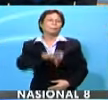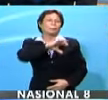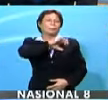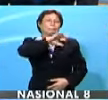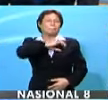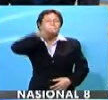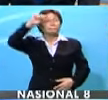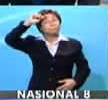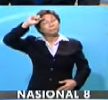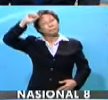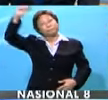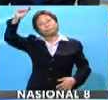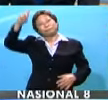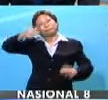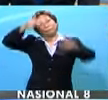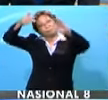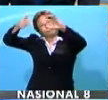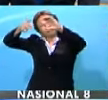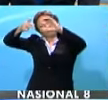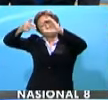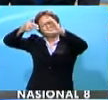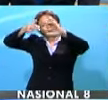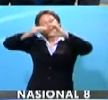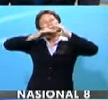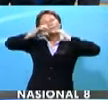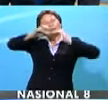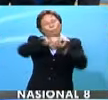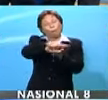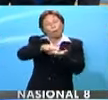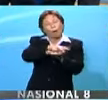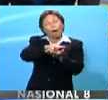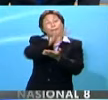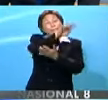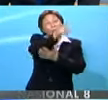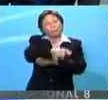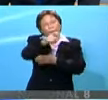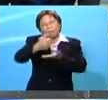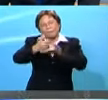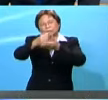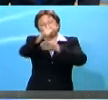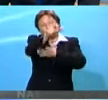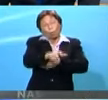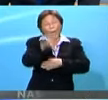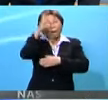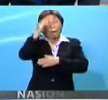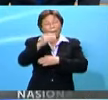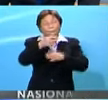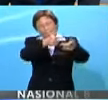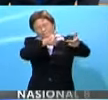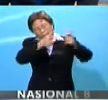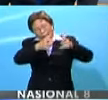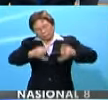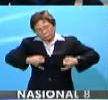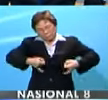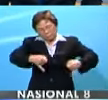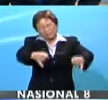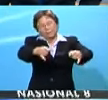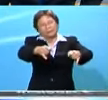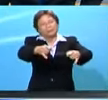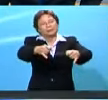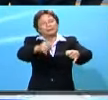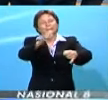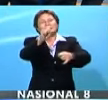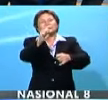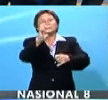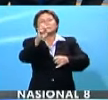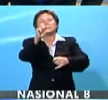polis Terengganu telah merakam percakapan empat individu bagi membantu siasatan seorang lelaki yang ditembak di jalan hiliran setiu